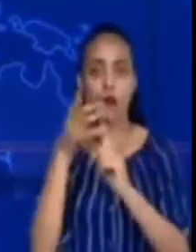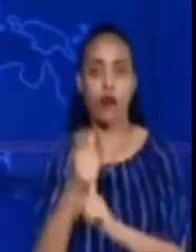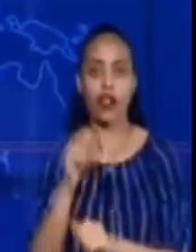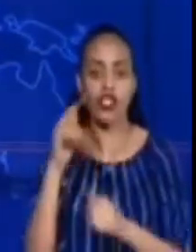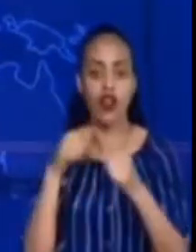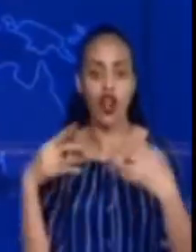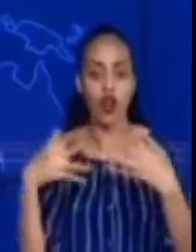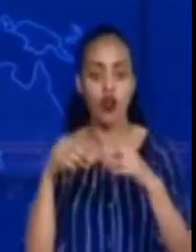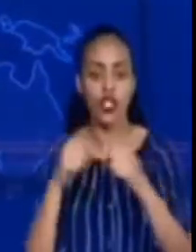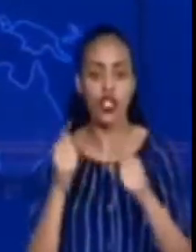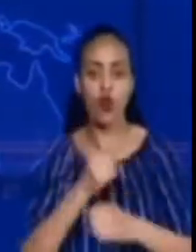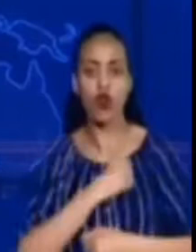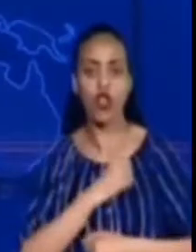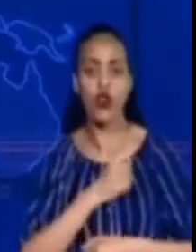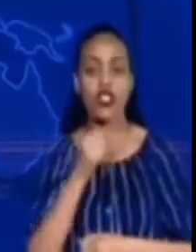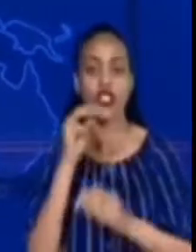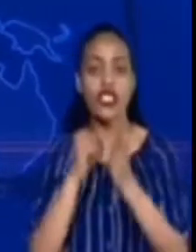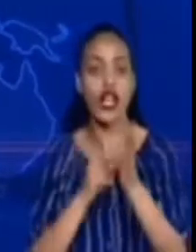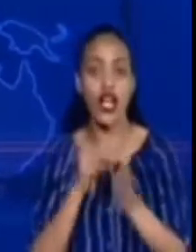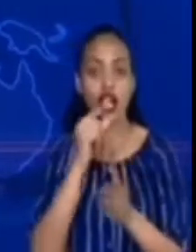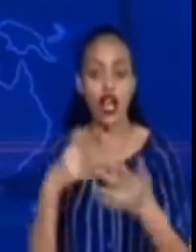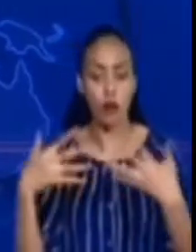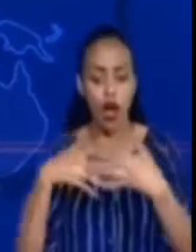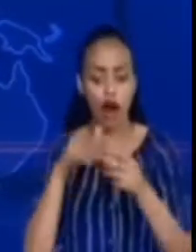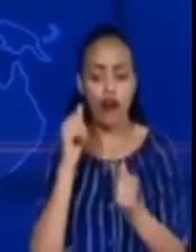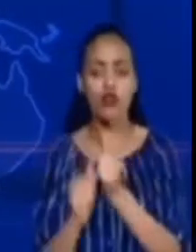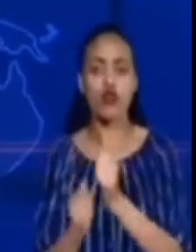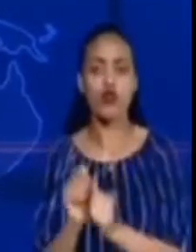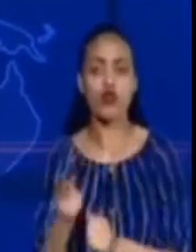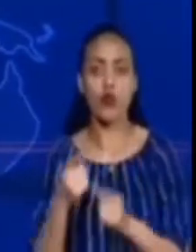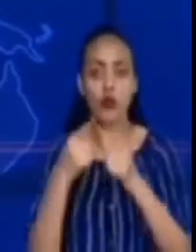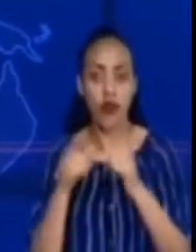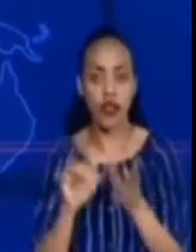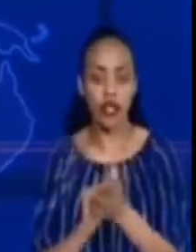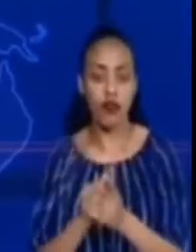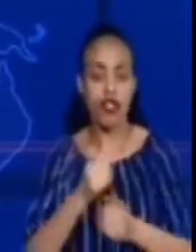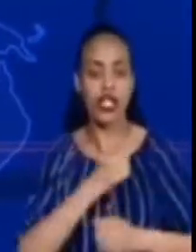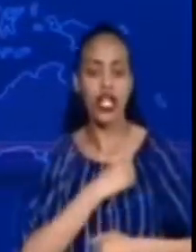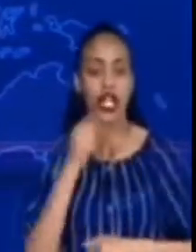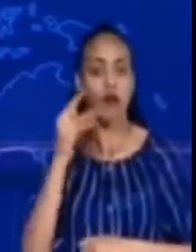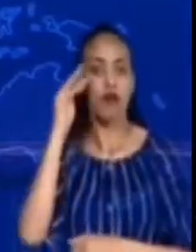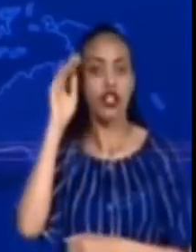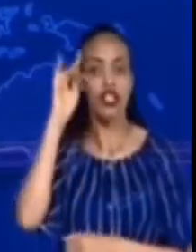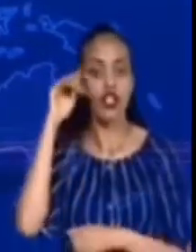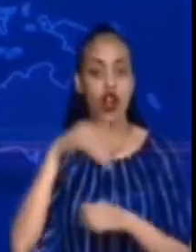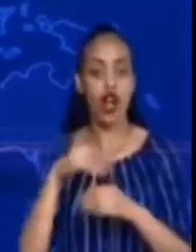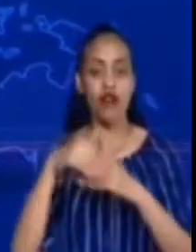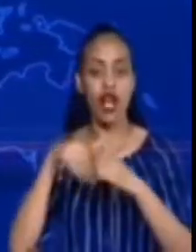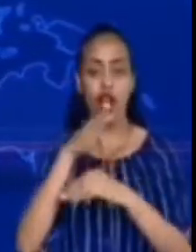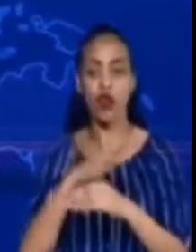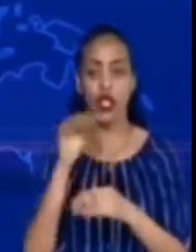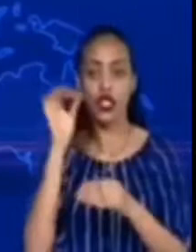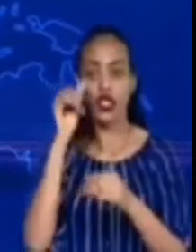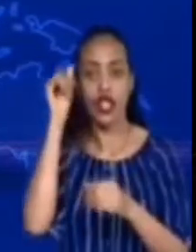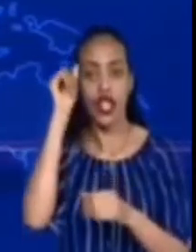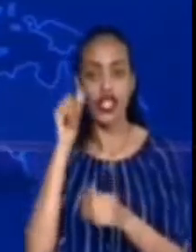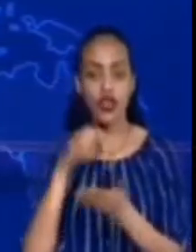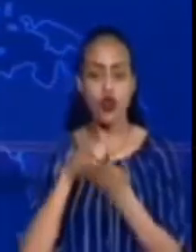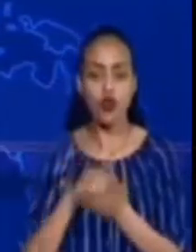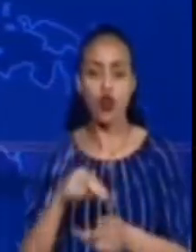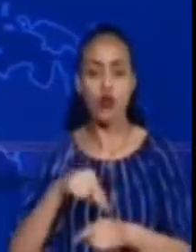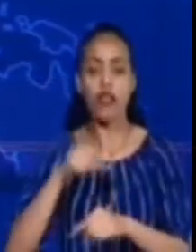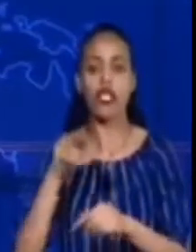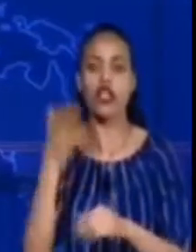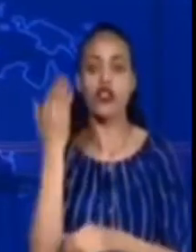ወይኒ ዘመድኩን እኔ ለፍራል እኔ ለምቦቅቦቅል እኔ ልሽናል እኔ ሱ ሪሌሽን ትልልቀቅል ዘመድኩን